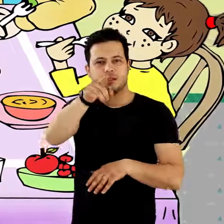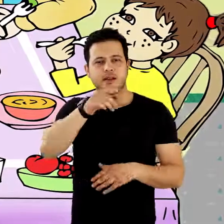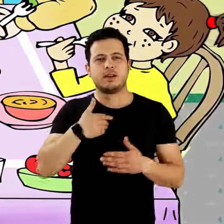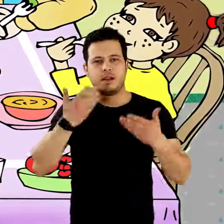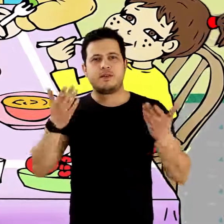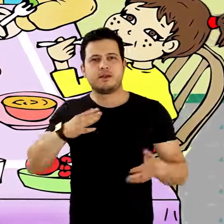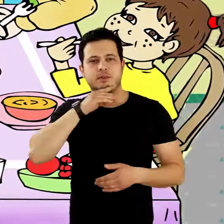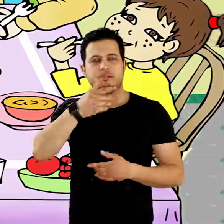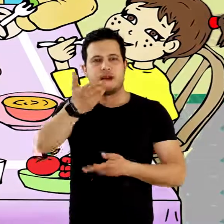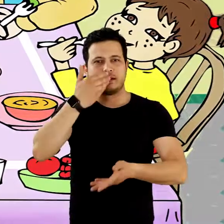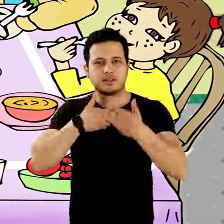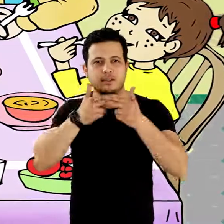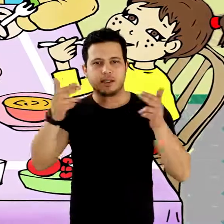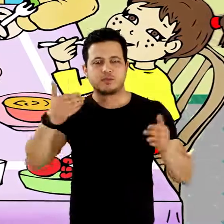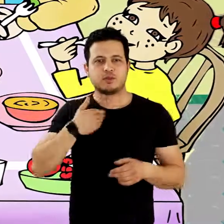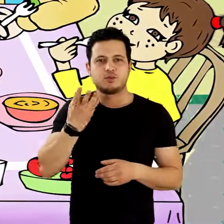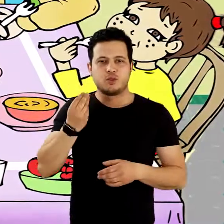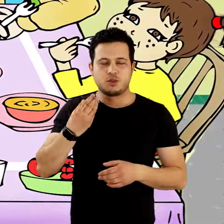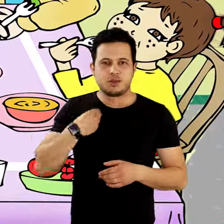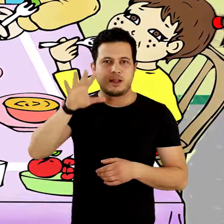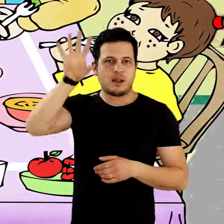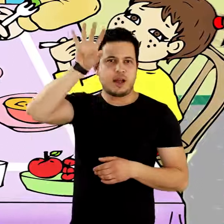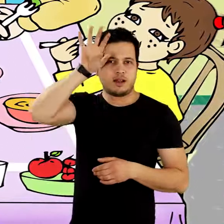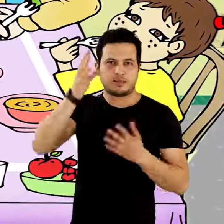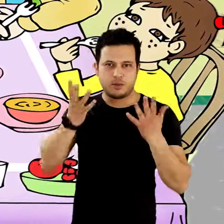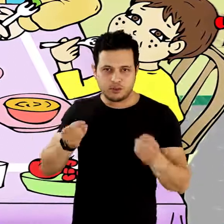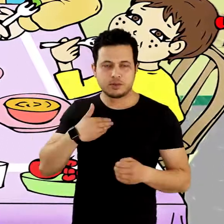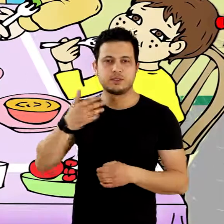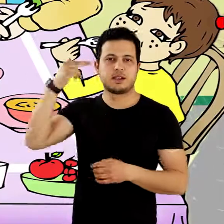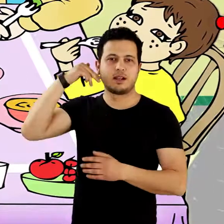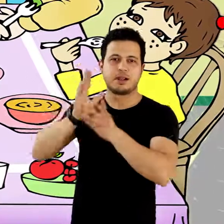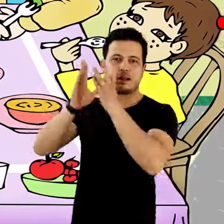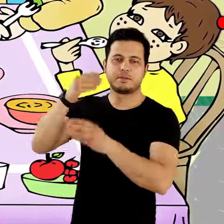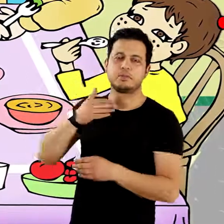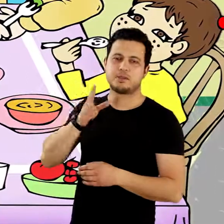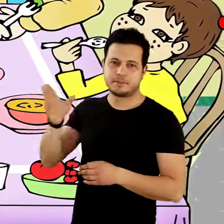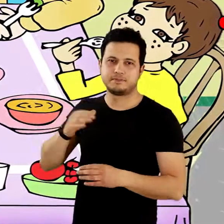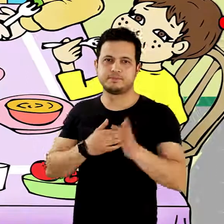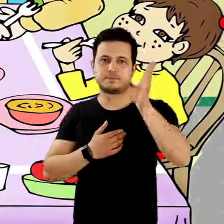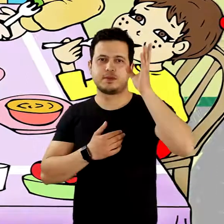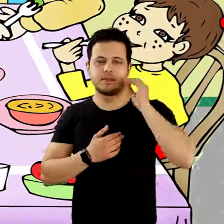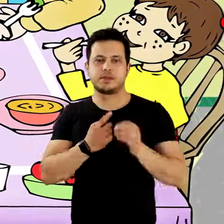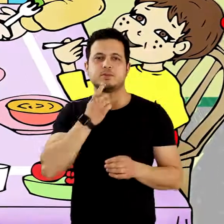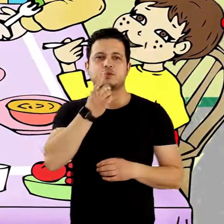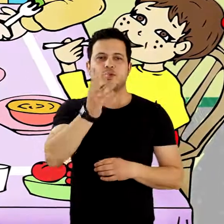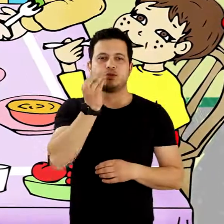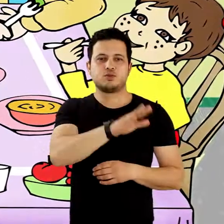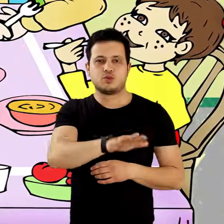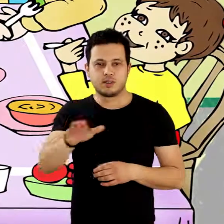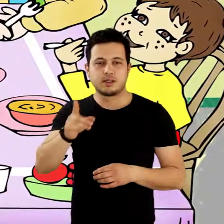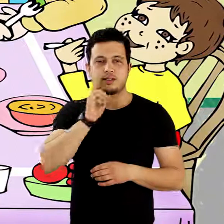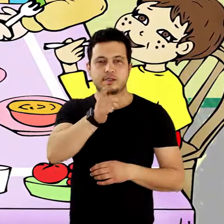etkiledi. Biz de o yüzden kiraz ağacının yanına gittik. Ha tamam. Bu arada çocuklar,